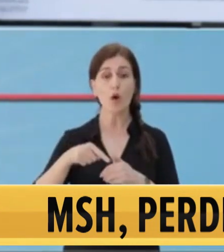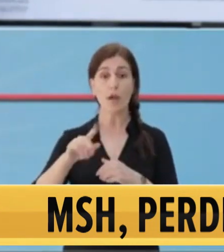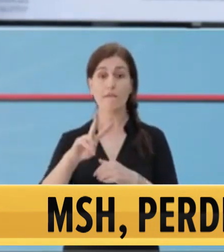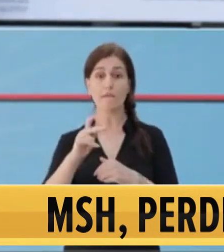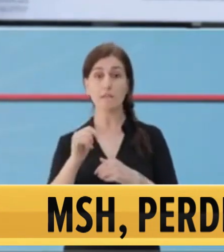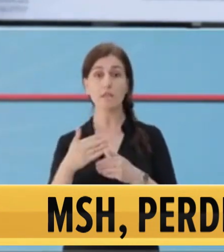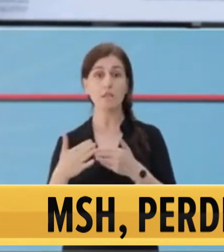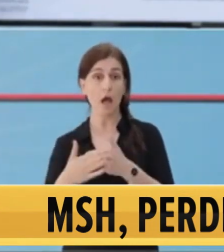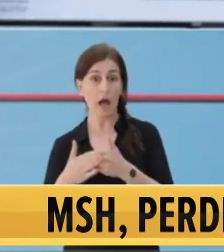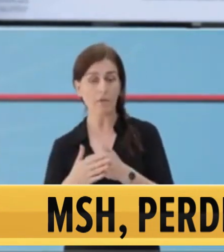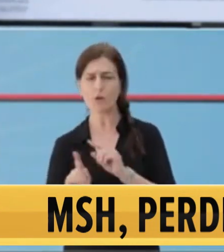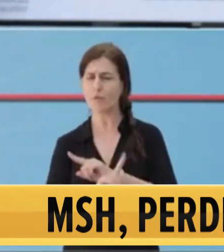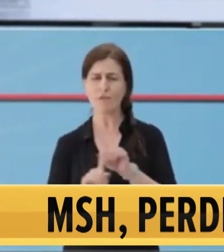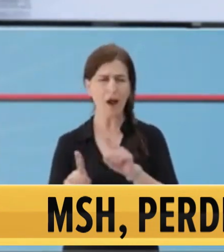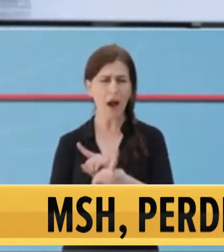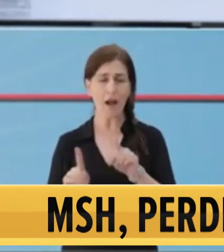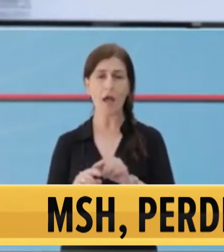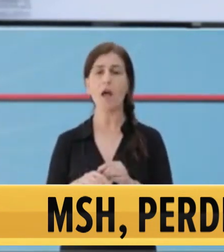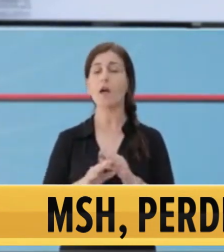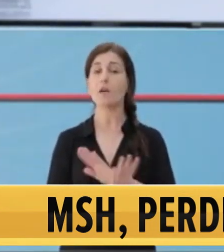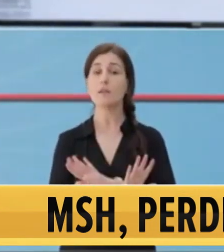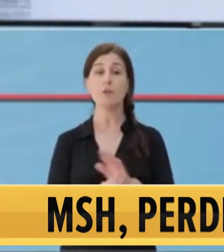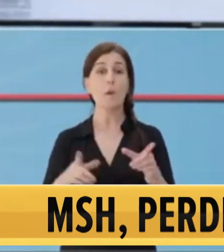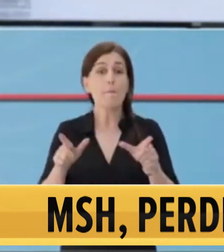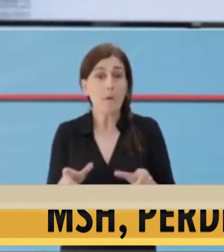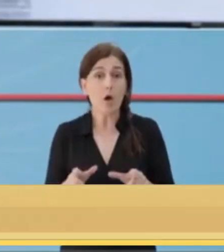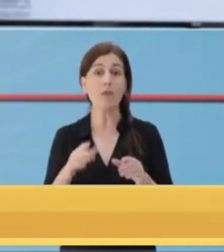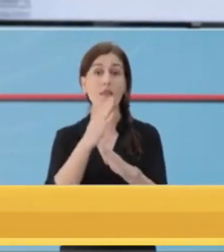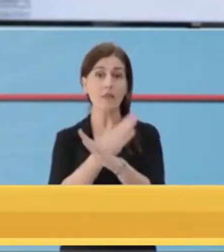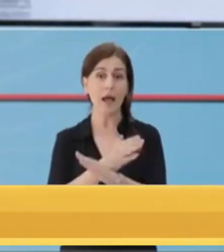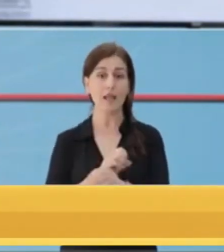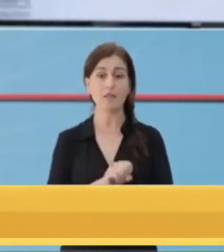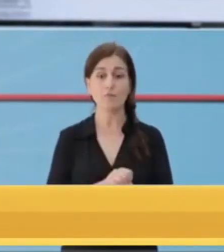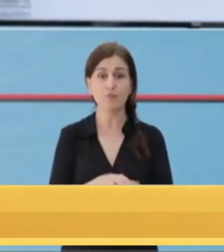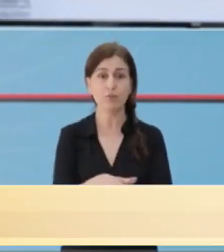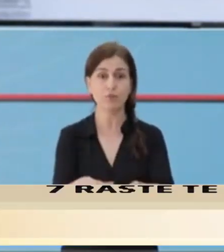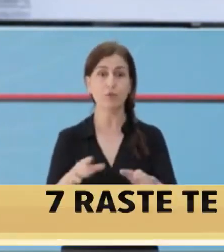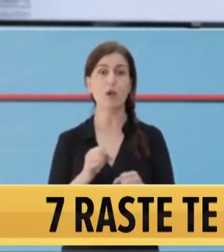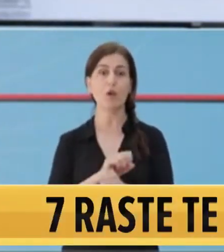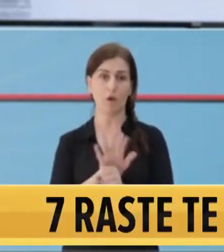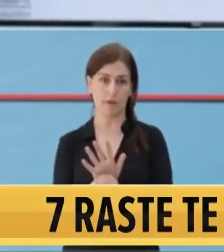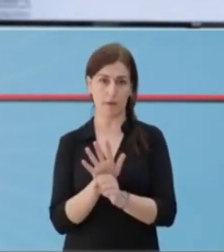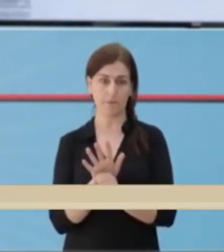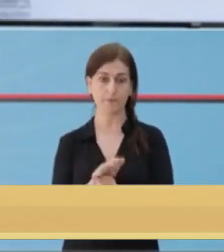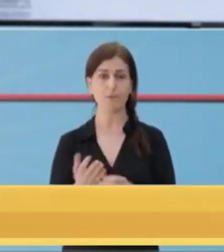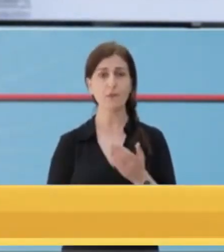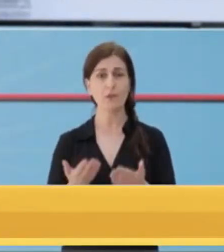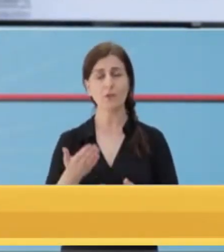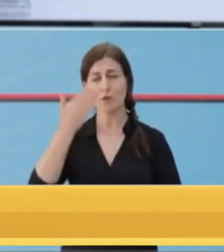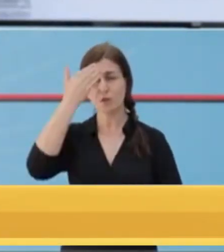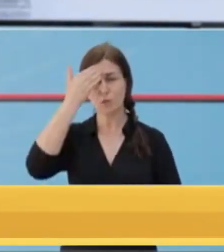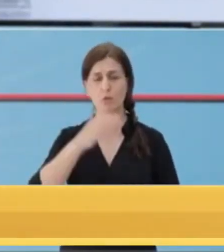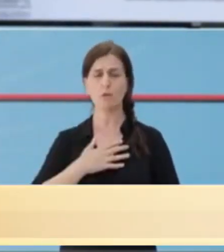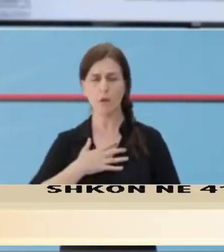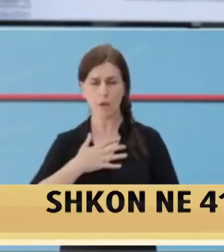shmangur vizitat tek të afërmit për çdo lloj arsye, për të parandaluar transmetimin e COVID-19. Nëse